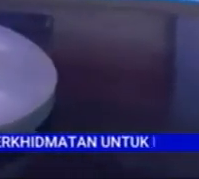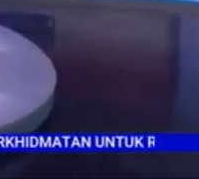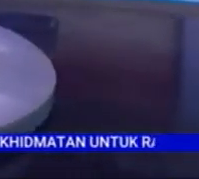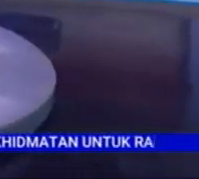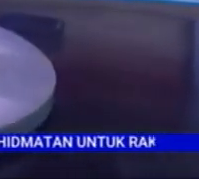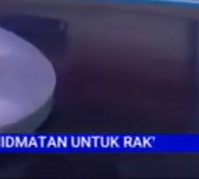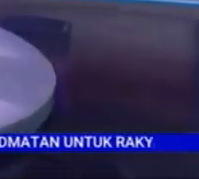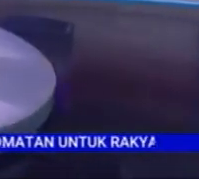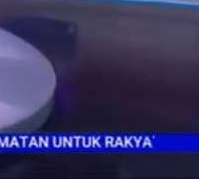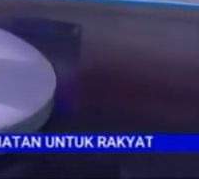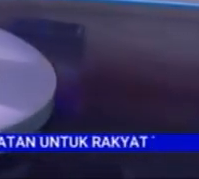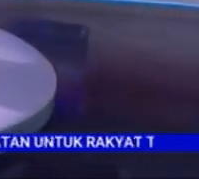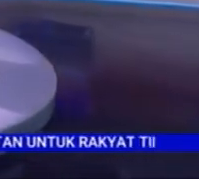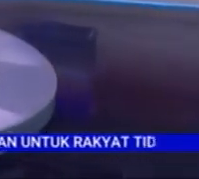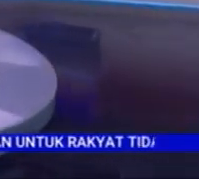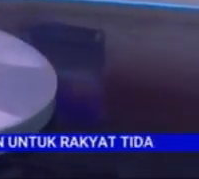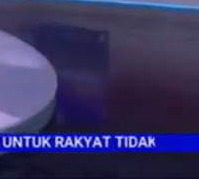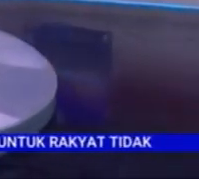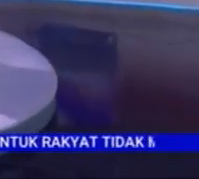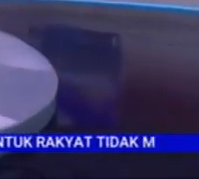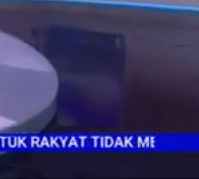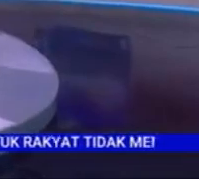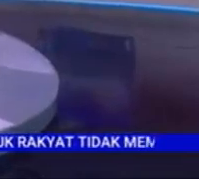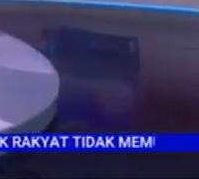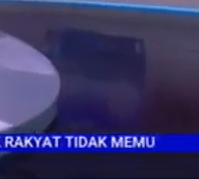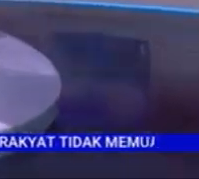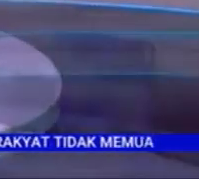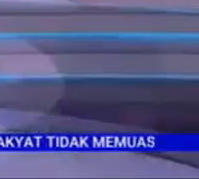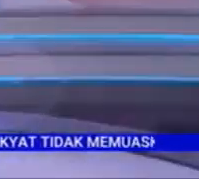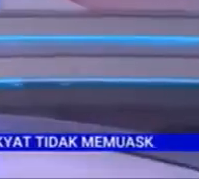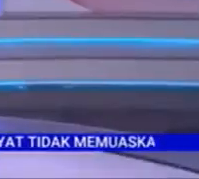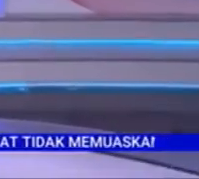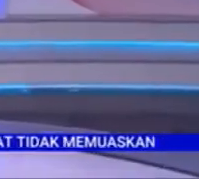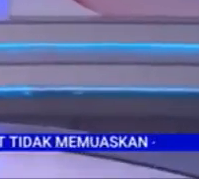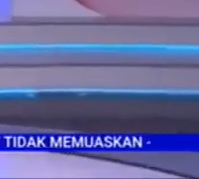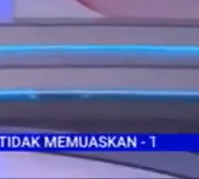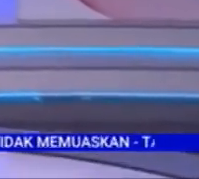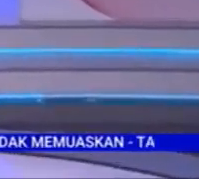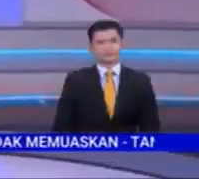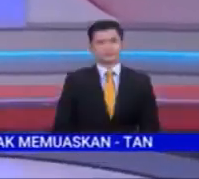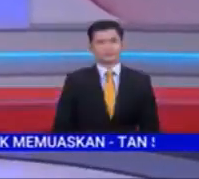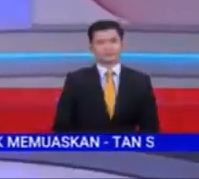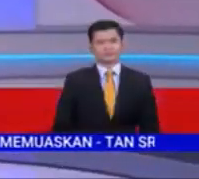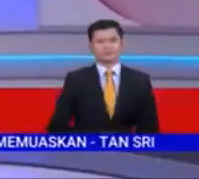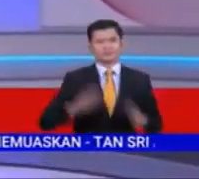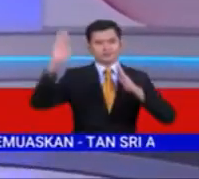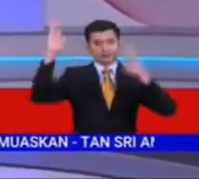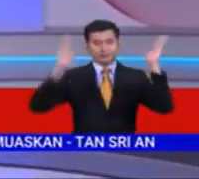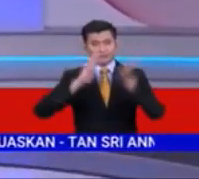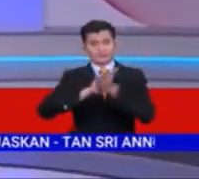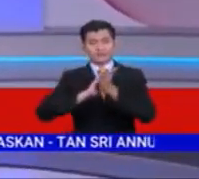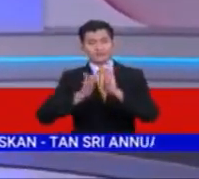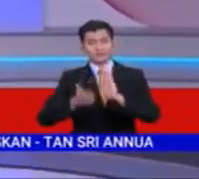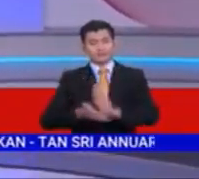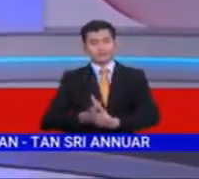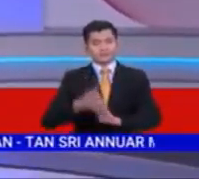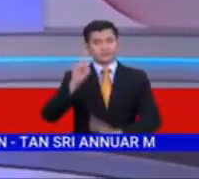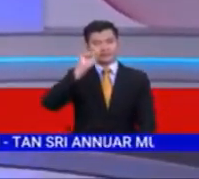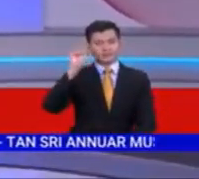Assalamualaikum, salam sejahtera bersama saya Syarul Islam dalam edisi sukan malam ini. Malaysia akan menjadi tuan rumah kejohanan berbasikal Trek Asia